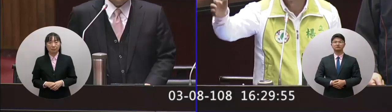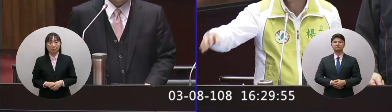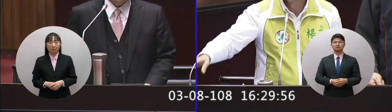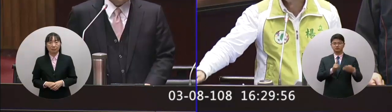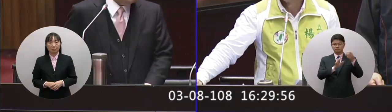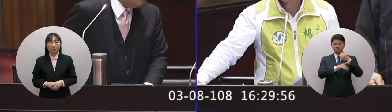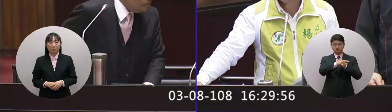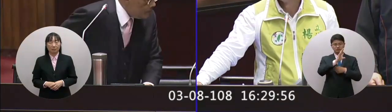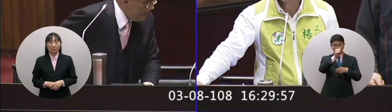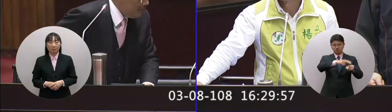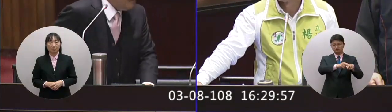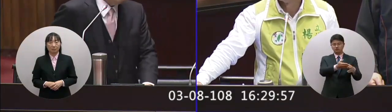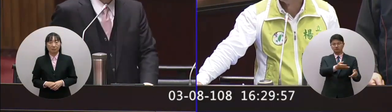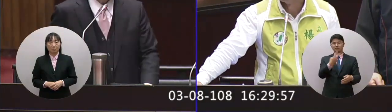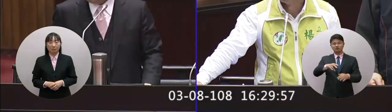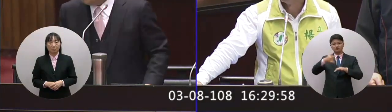主委请回，